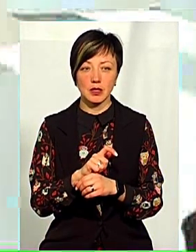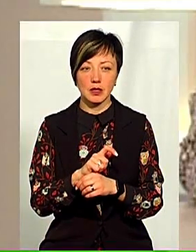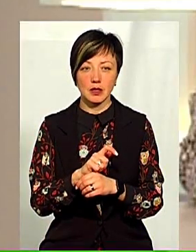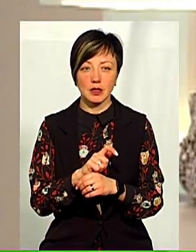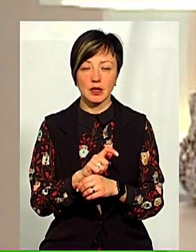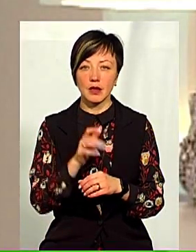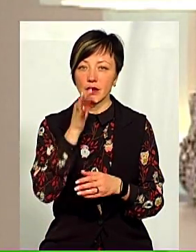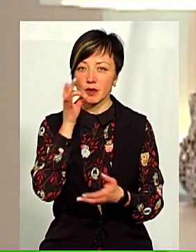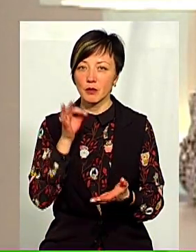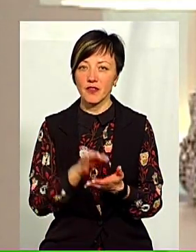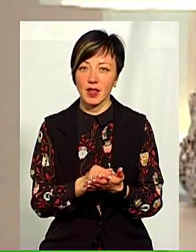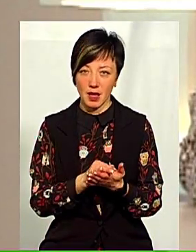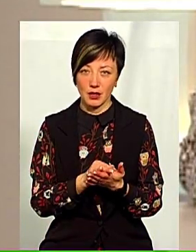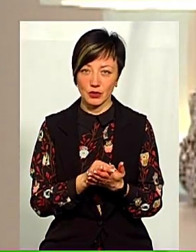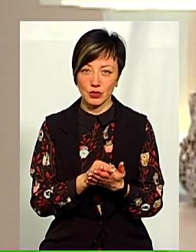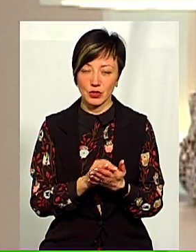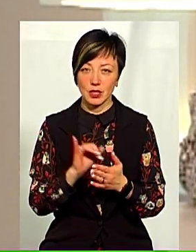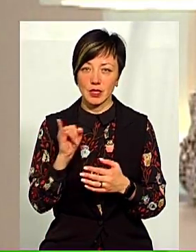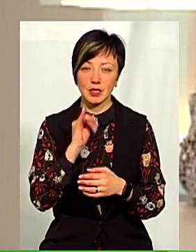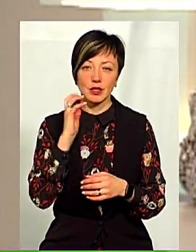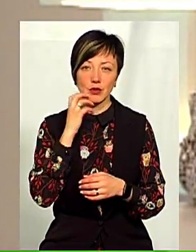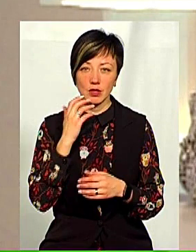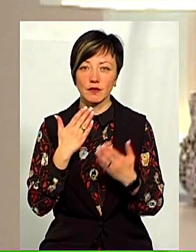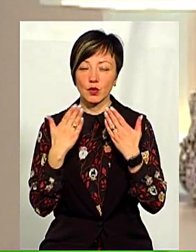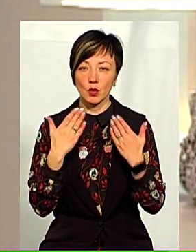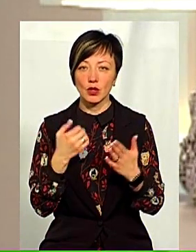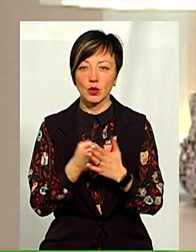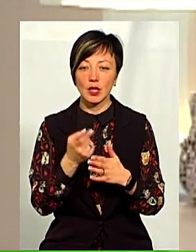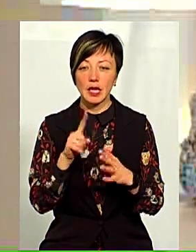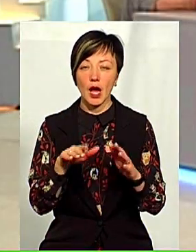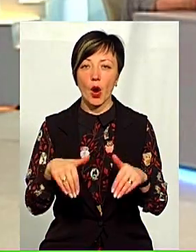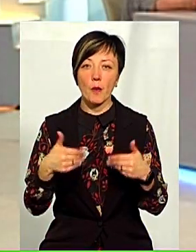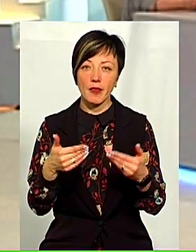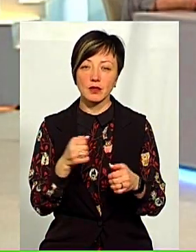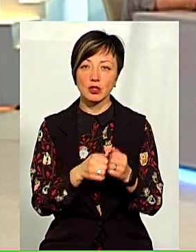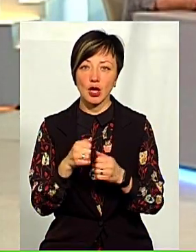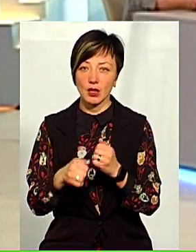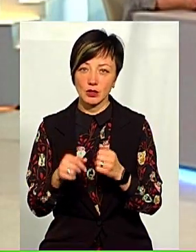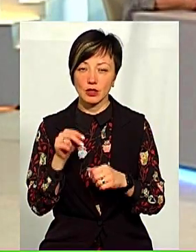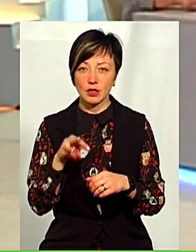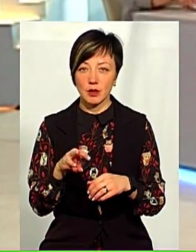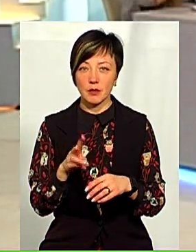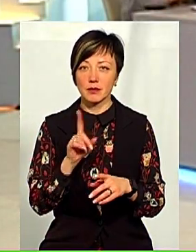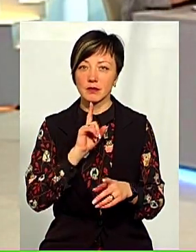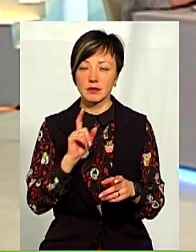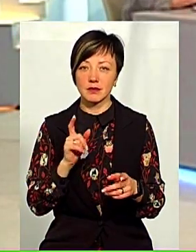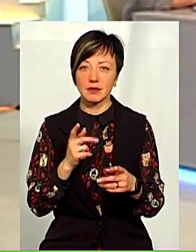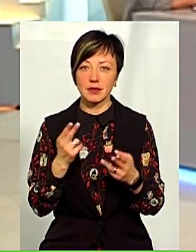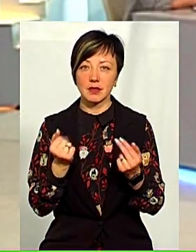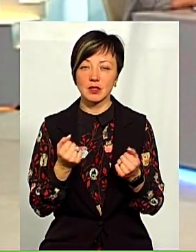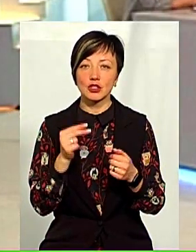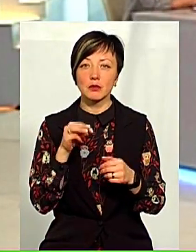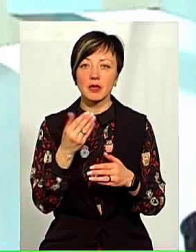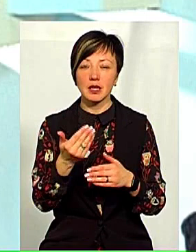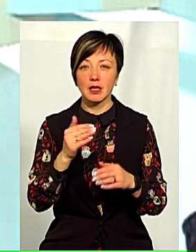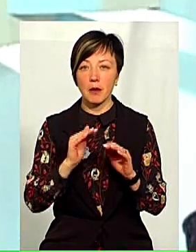якось відповідальніше і серйозніше відносяться до тих рекомендацій дуже часто, ніж їхні батьки. Так? І педантичніше, ніж їхні